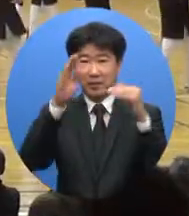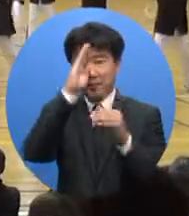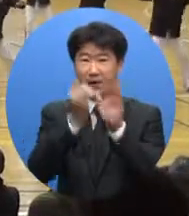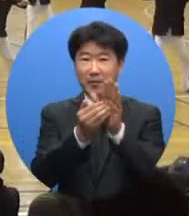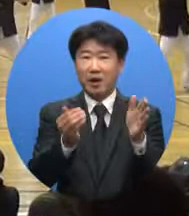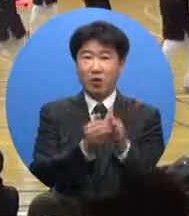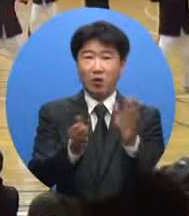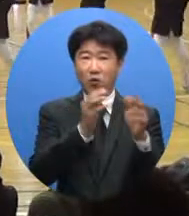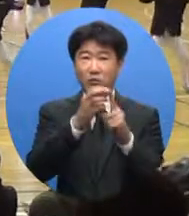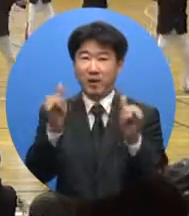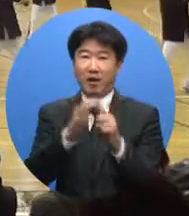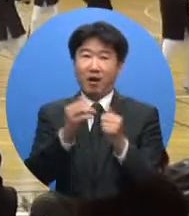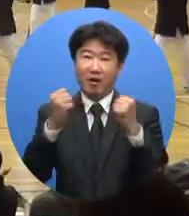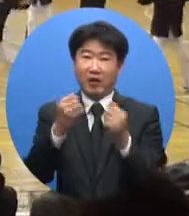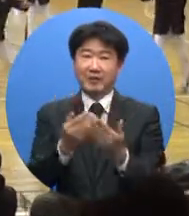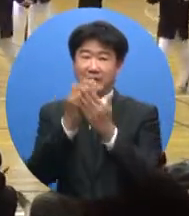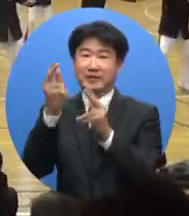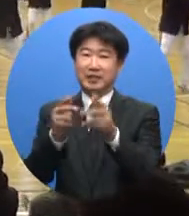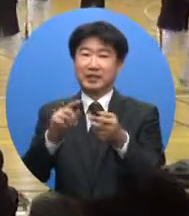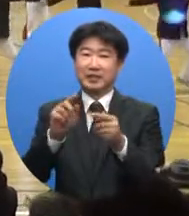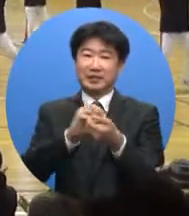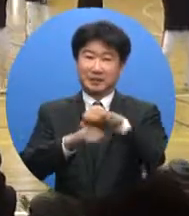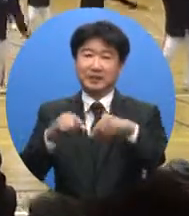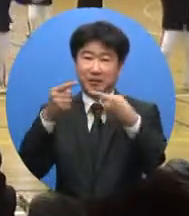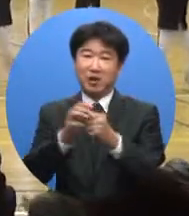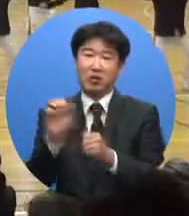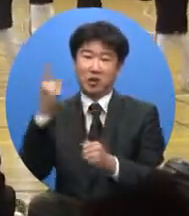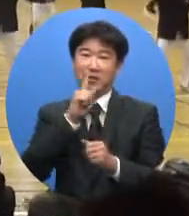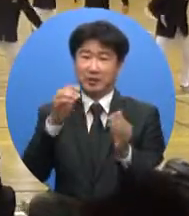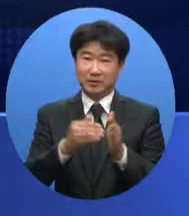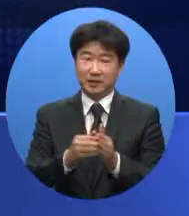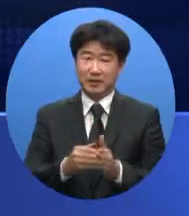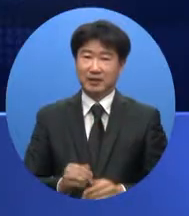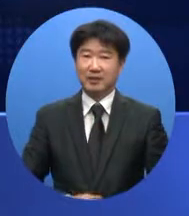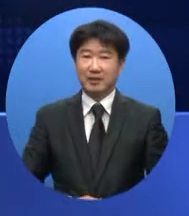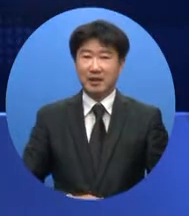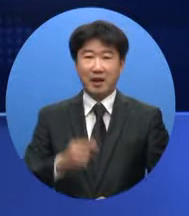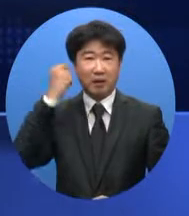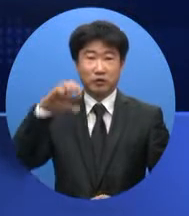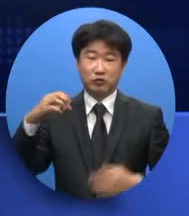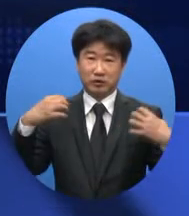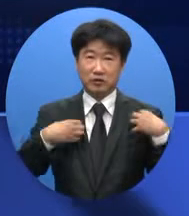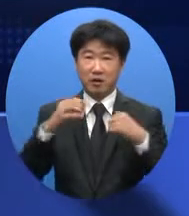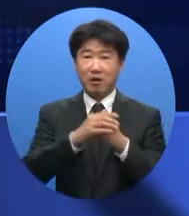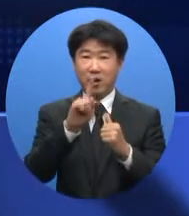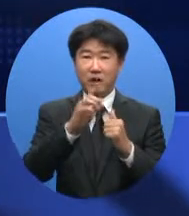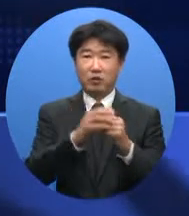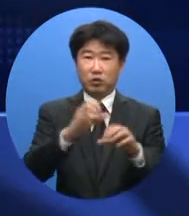예방하고 군민 건강증진 사업에 적극 참여한 결실로 분석했습니다. 합천군은 지난